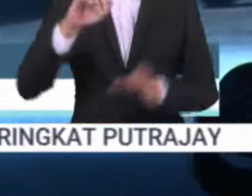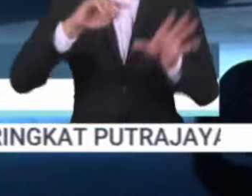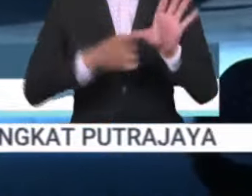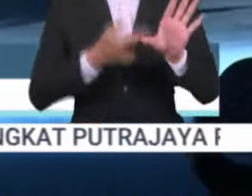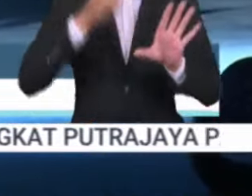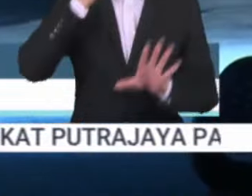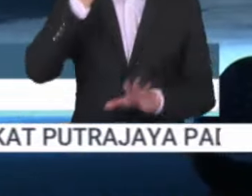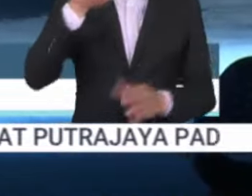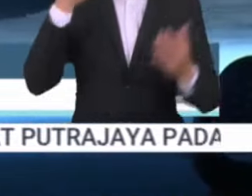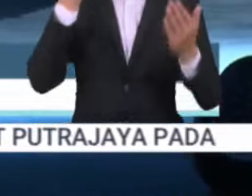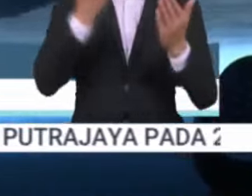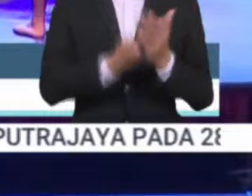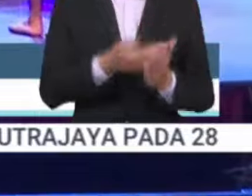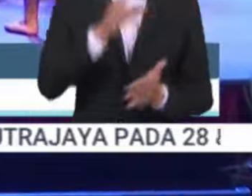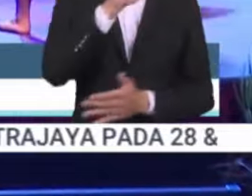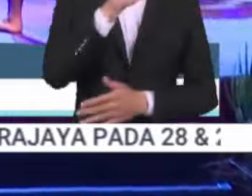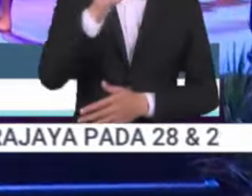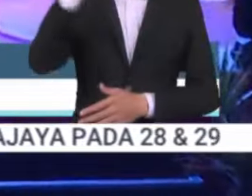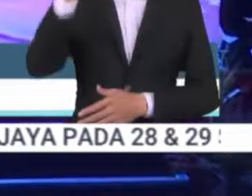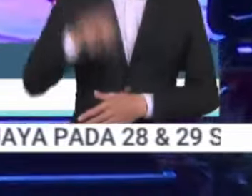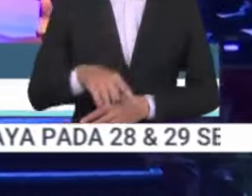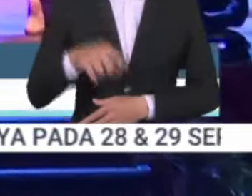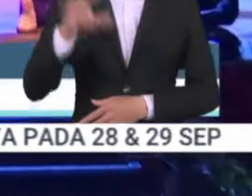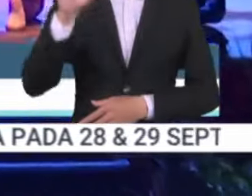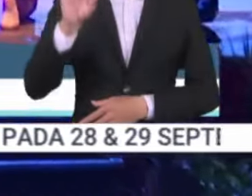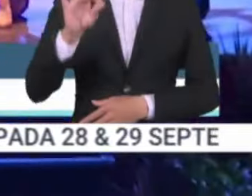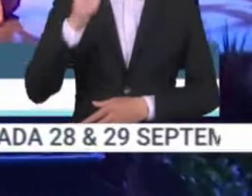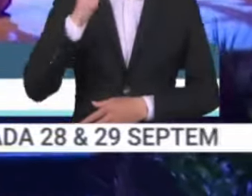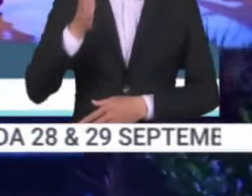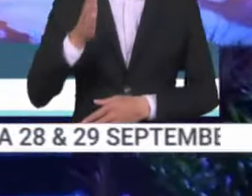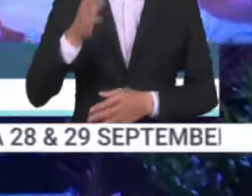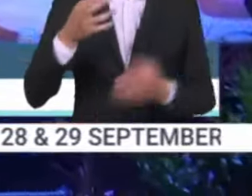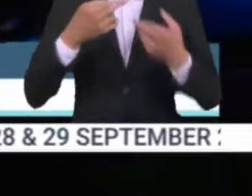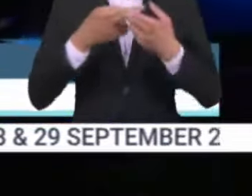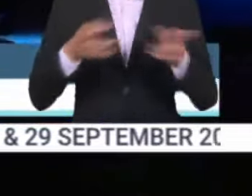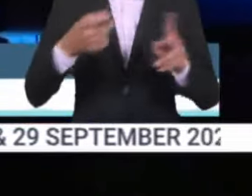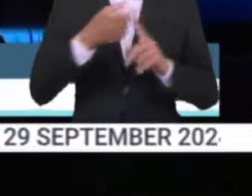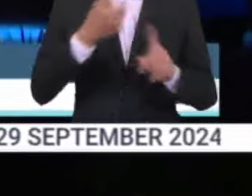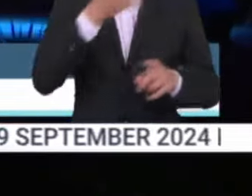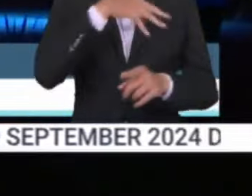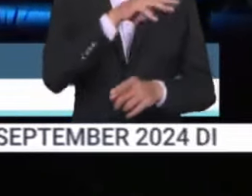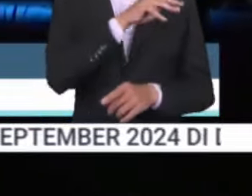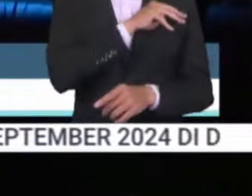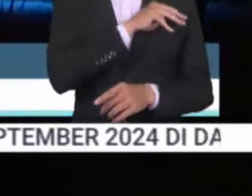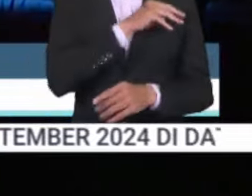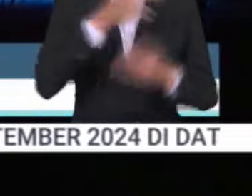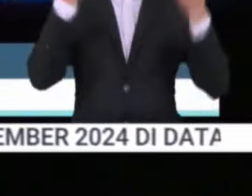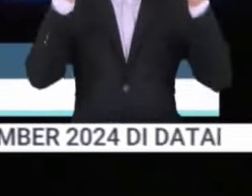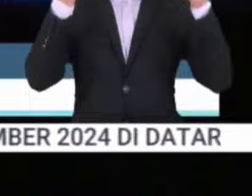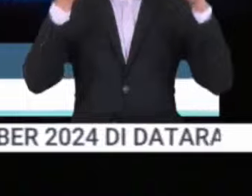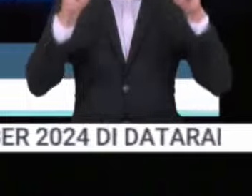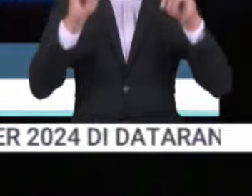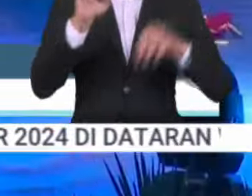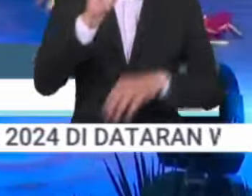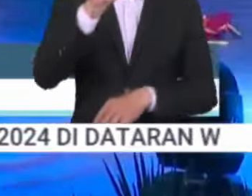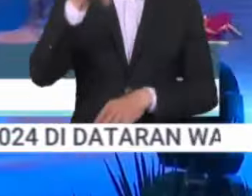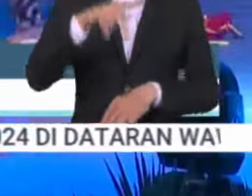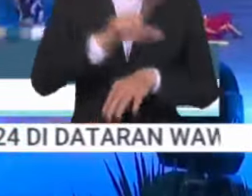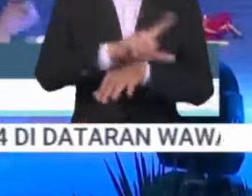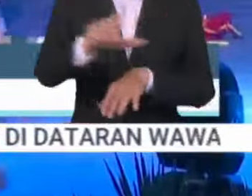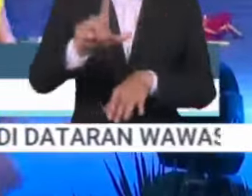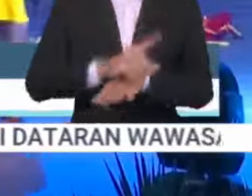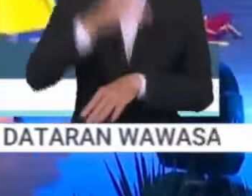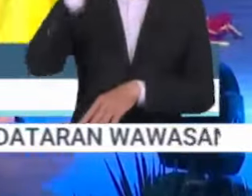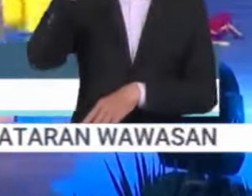bermula esok hingga 29 September ini akan dirasmikan Menteri di Jabatan Perdana Menteri Wilayah Persekutuan